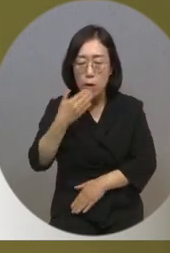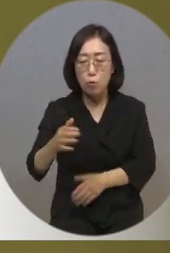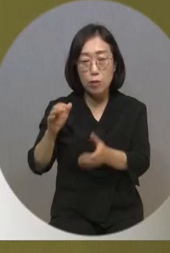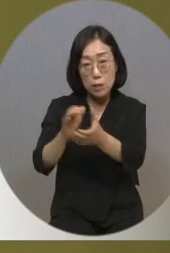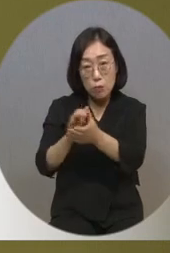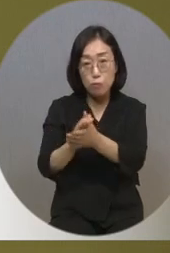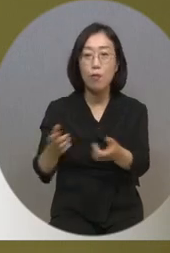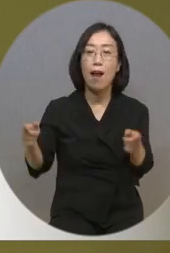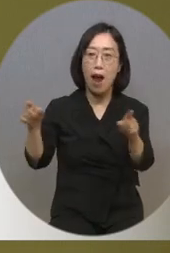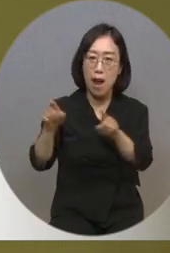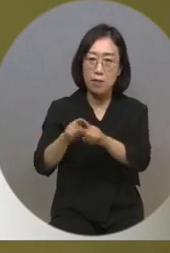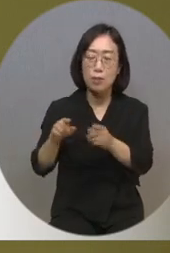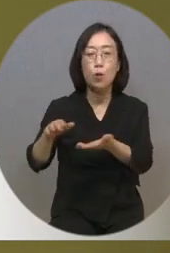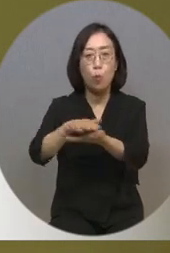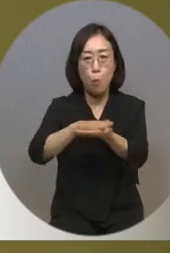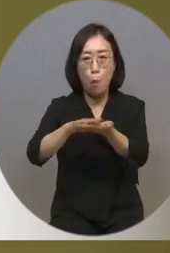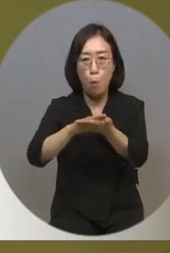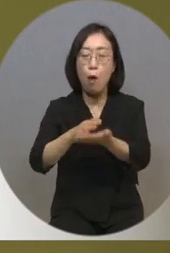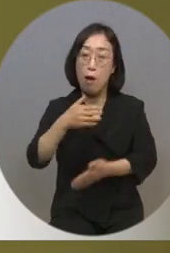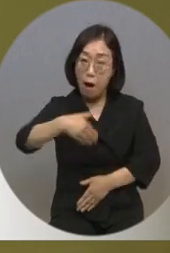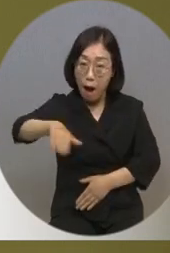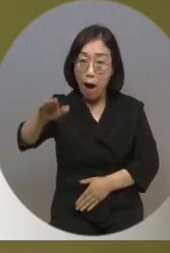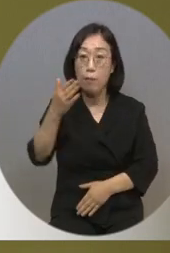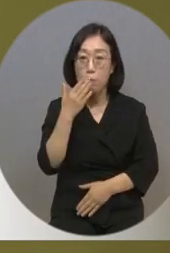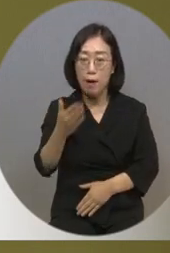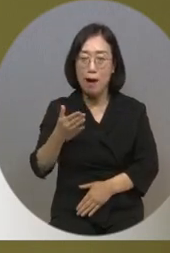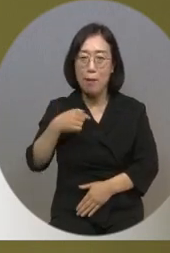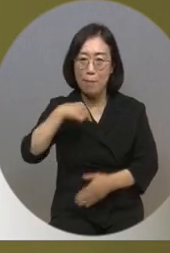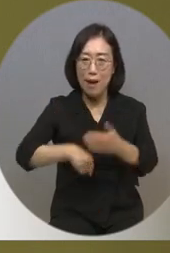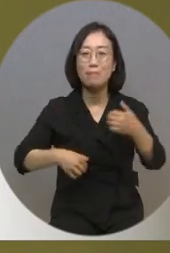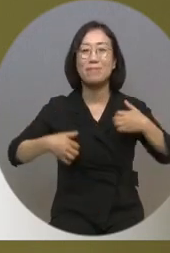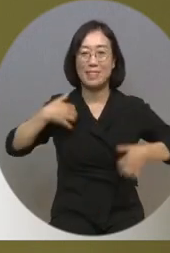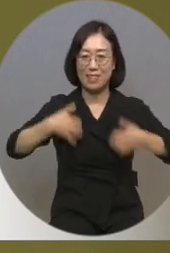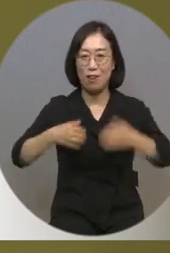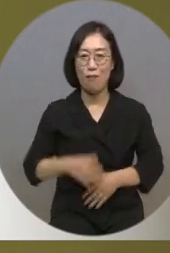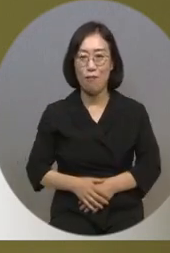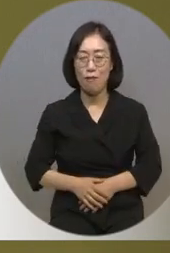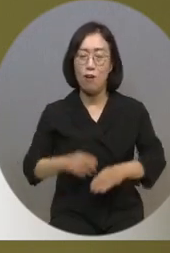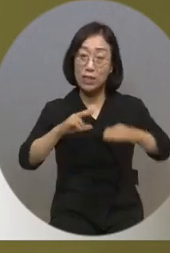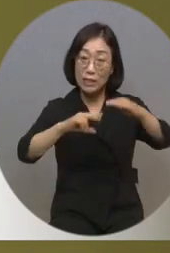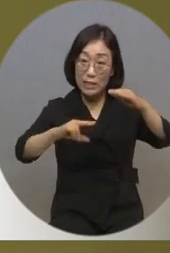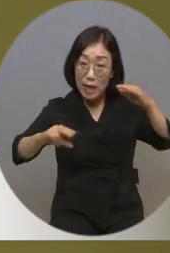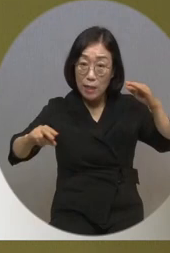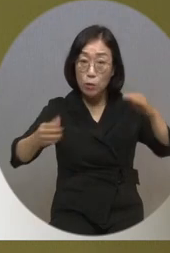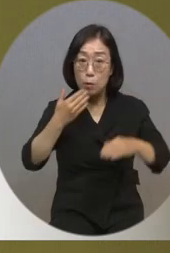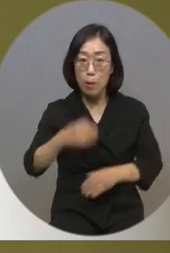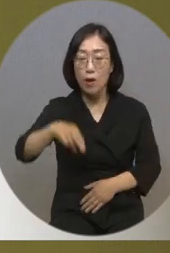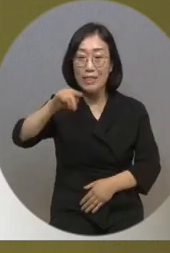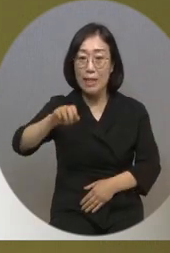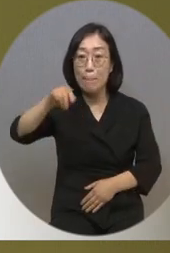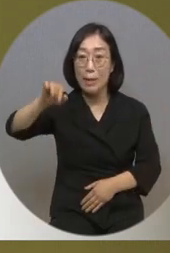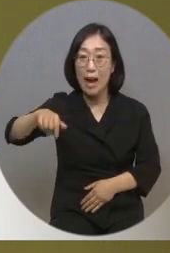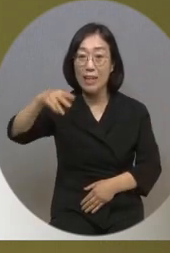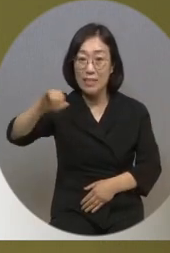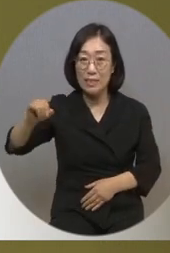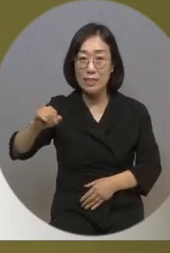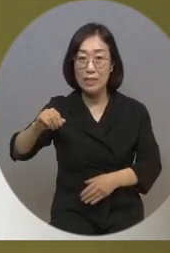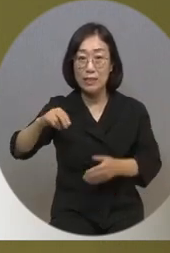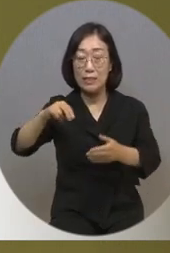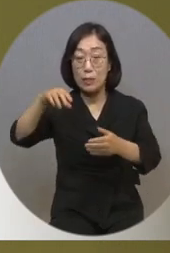같이 놀러 갈 수 있다는 생각에 신이 났어요. 저는 지하철을 타고 삼각지역에 가고